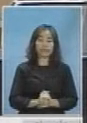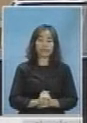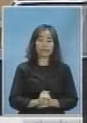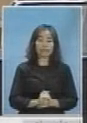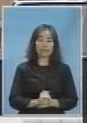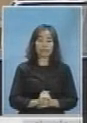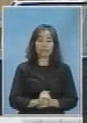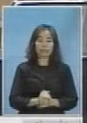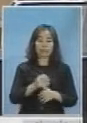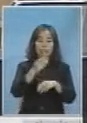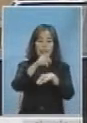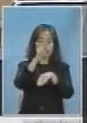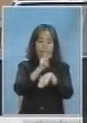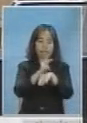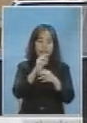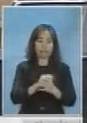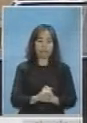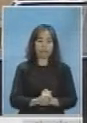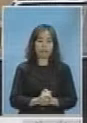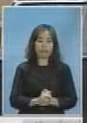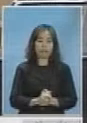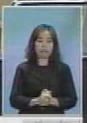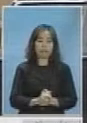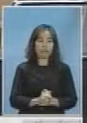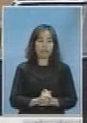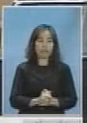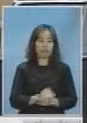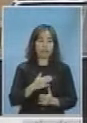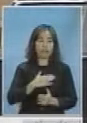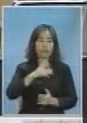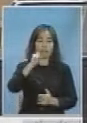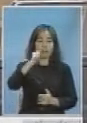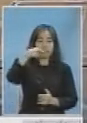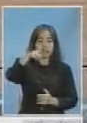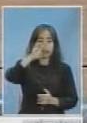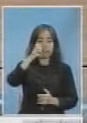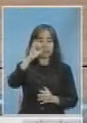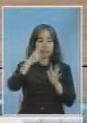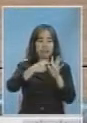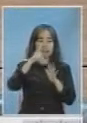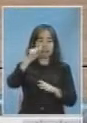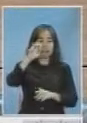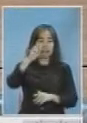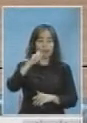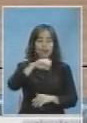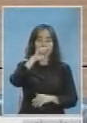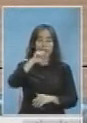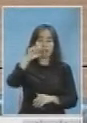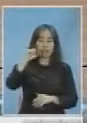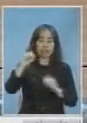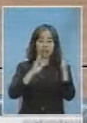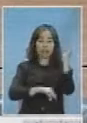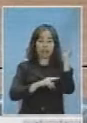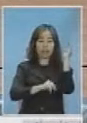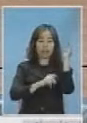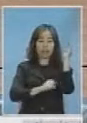กราบเรียนท่านประธานสภาที่เคารพผมนายอภิชาติศักดิ์พิเศษผู้แทนราษฎรจากจังหวัดนครศรีธรรม